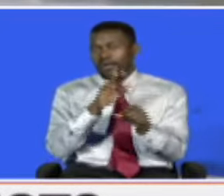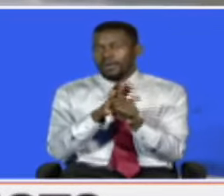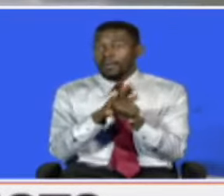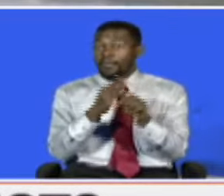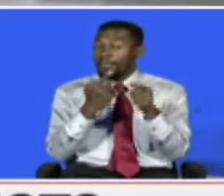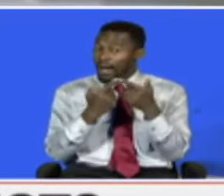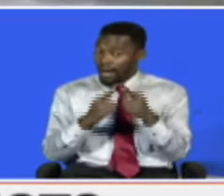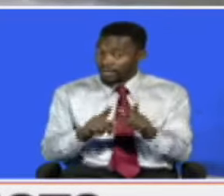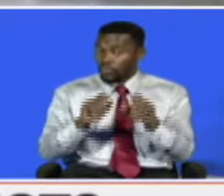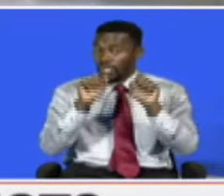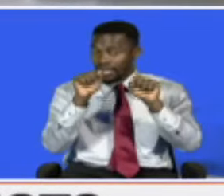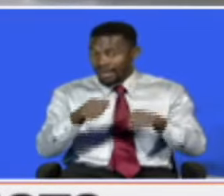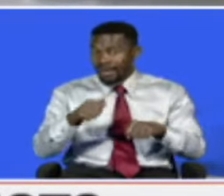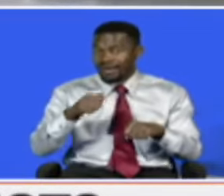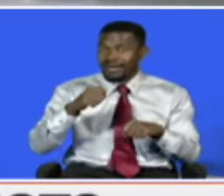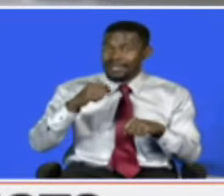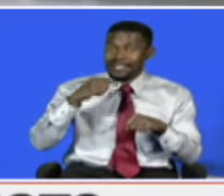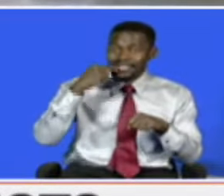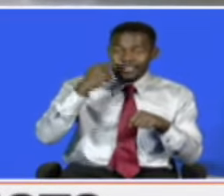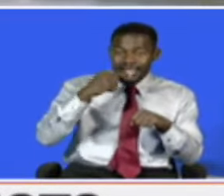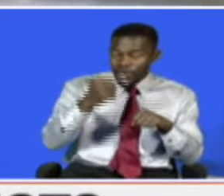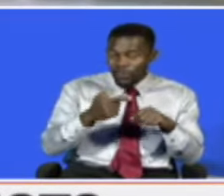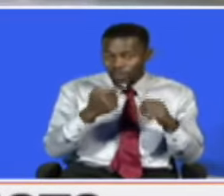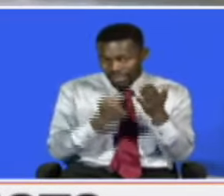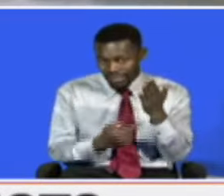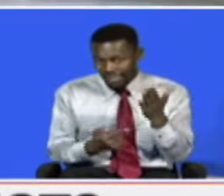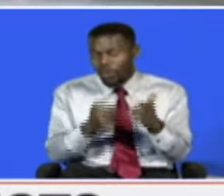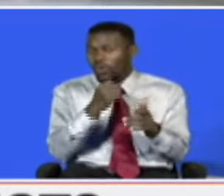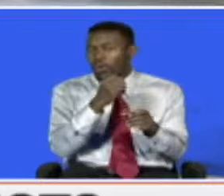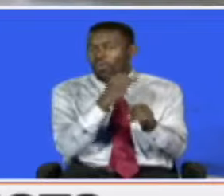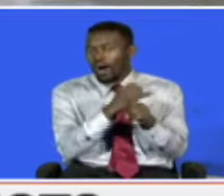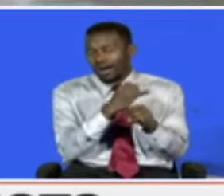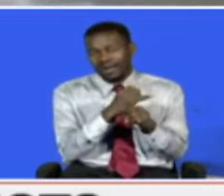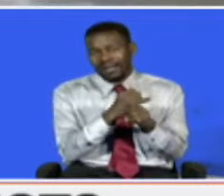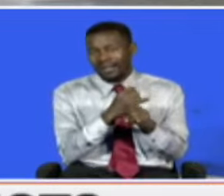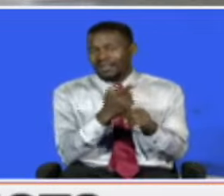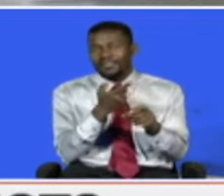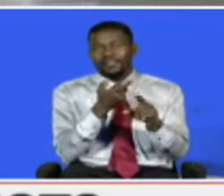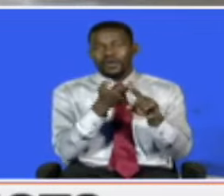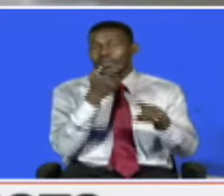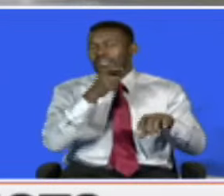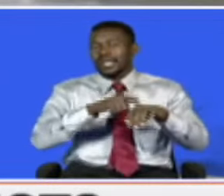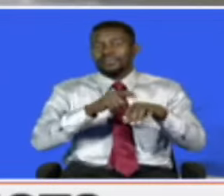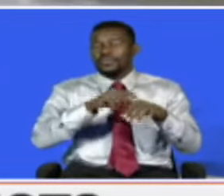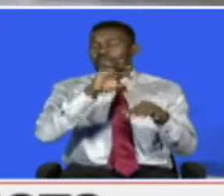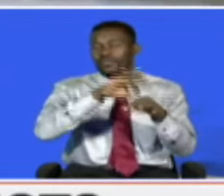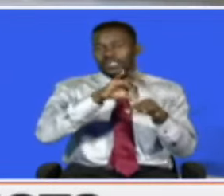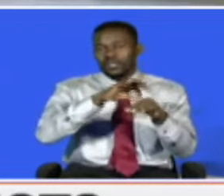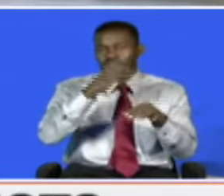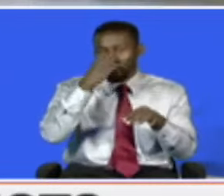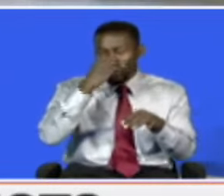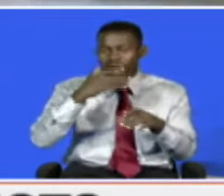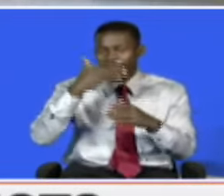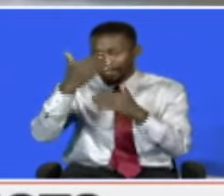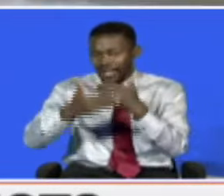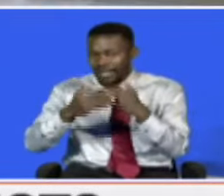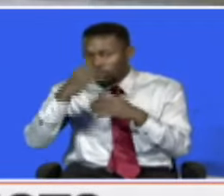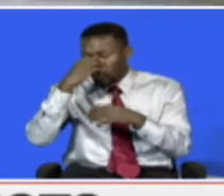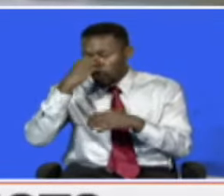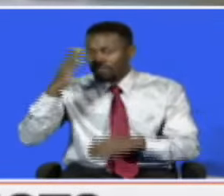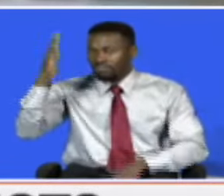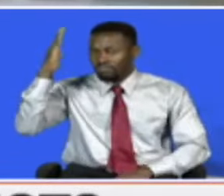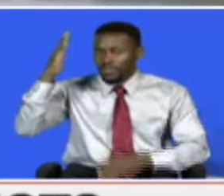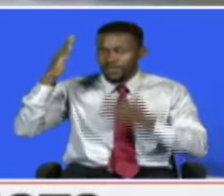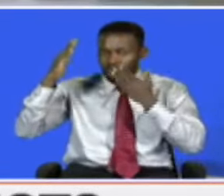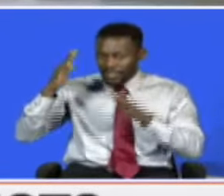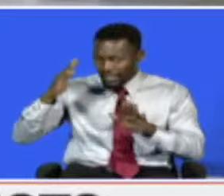tunaweza sema si ati ni wakati kazi imekuwa chini. Kazi ilianguka tangu tulipochaguana, badala ya Biblia kuwekwa chini, mambo